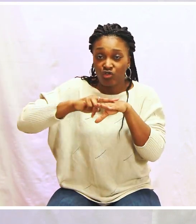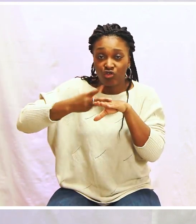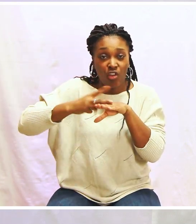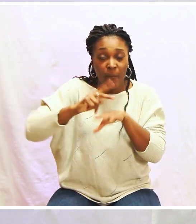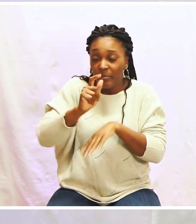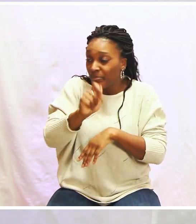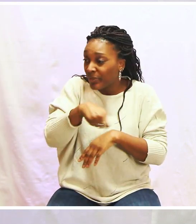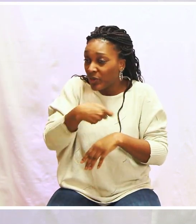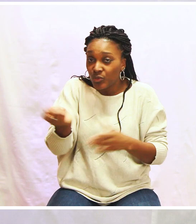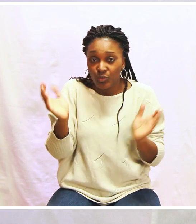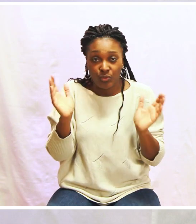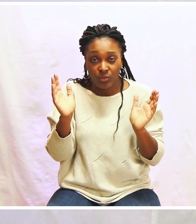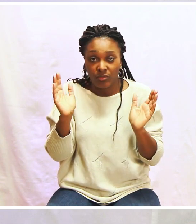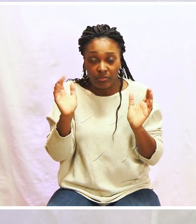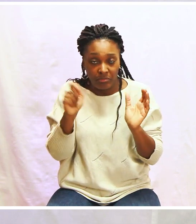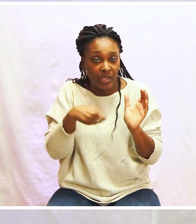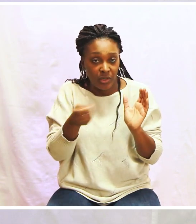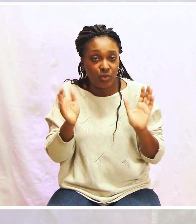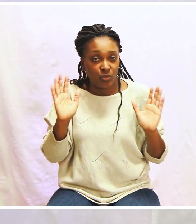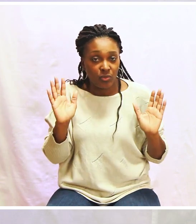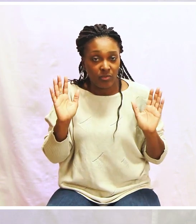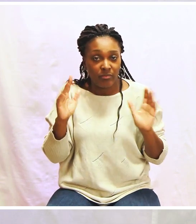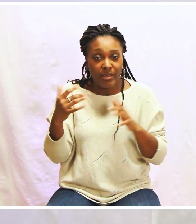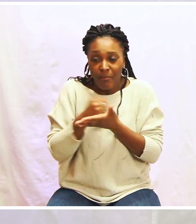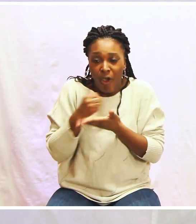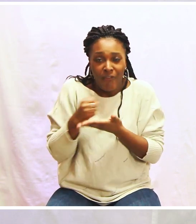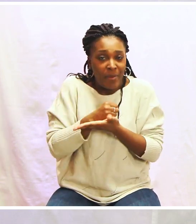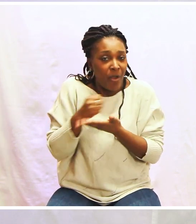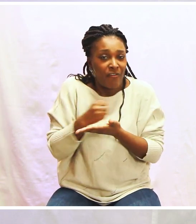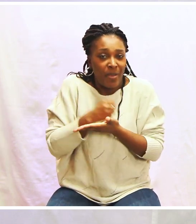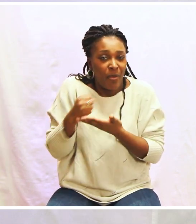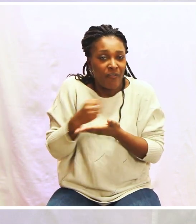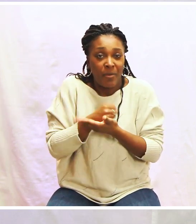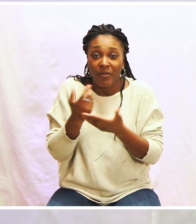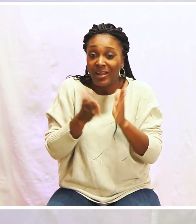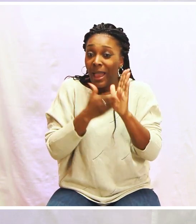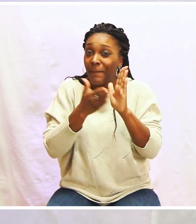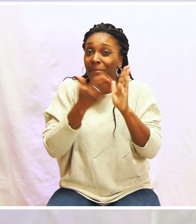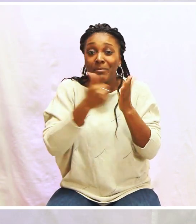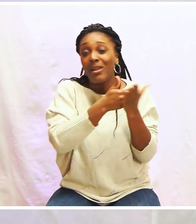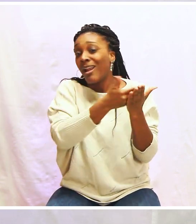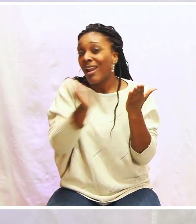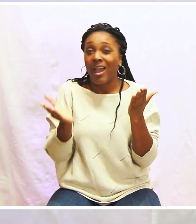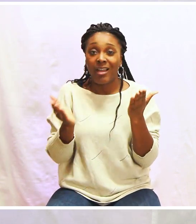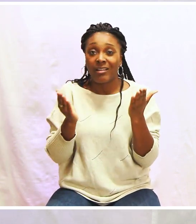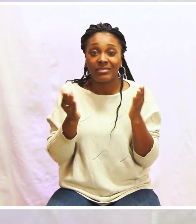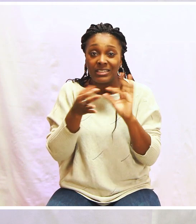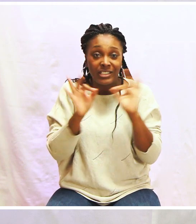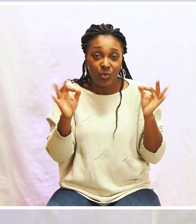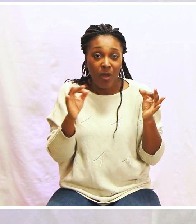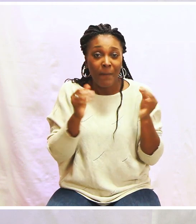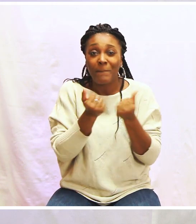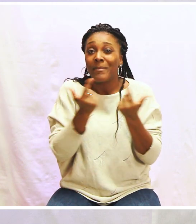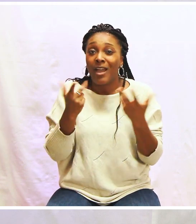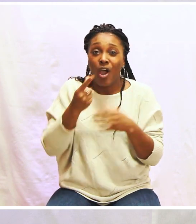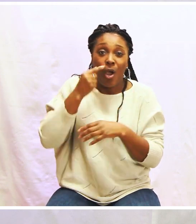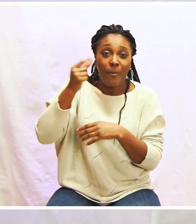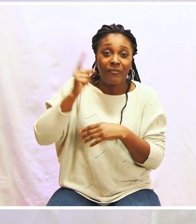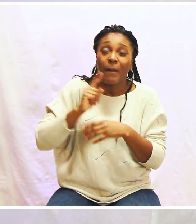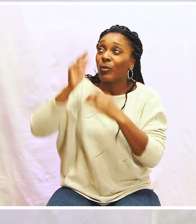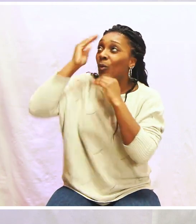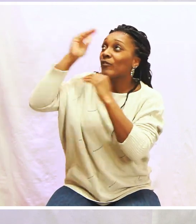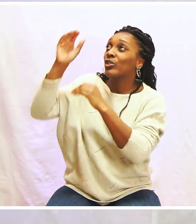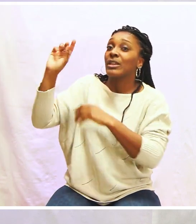Bible. L'histoire de la Bible, c'est l'histoire d'hommes et de femmes qui ont fait confiance à Dieu, mais envers qui eh bien, un adversaire vient